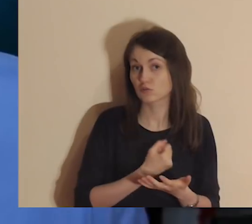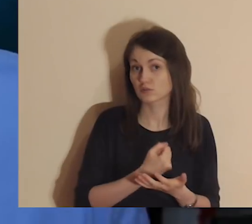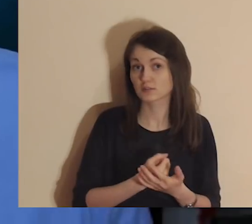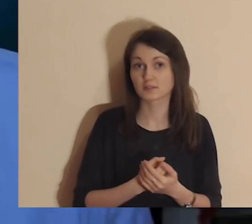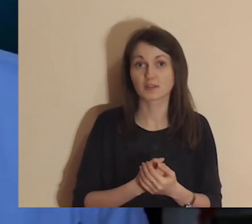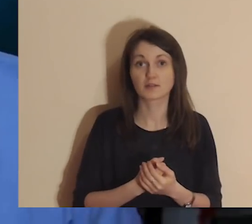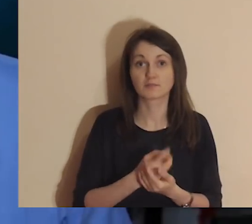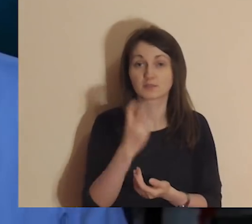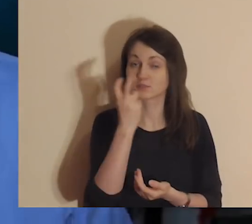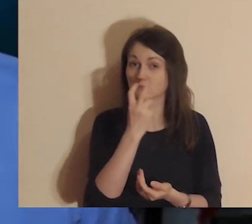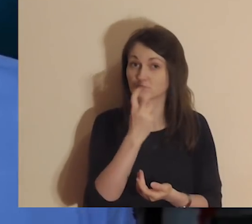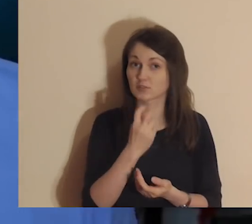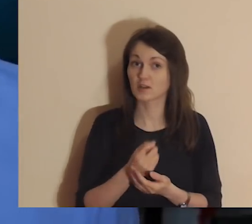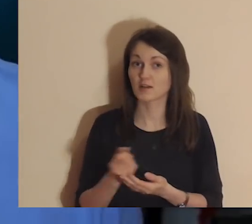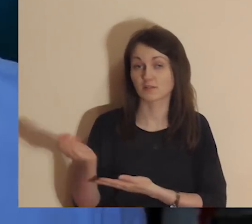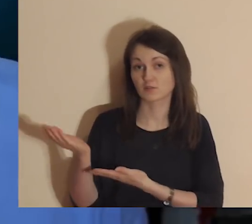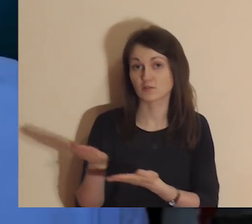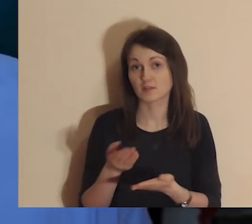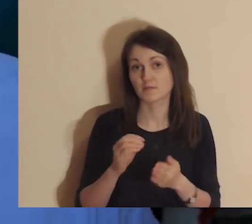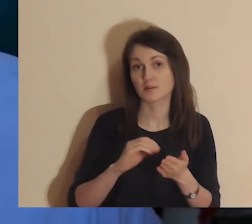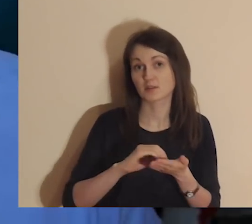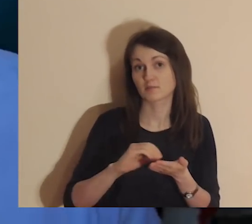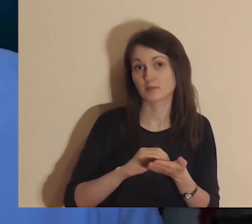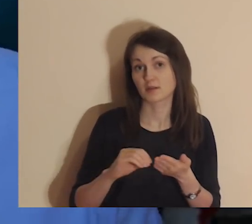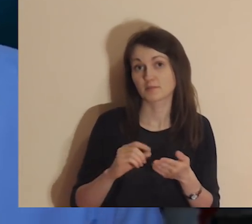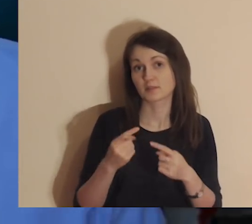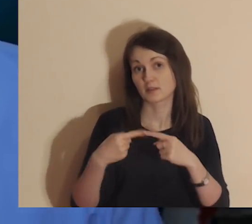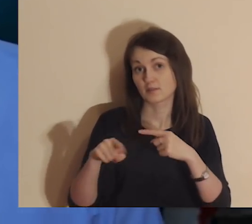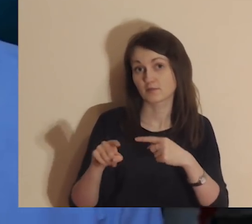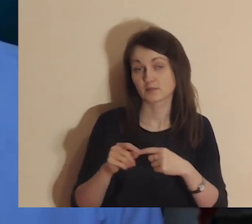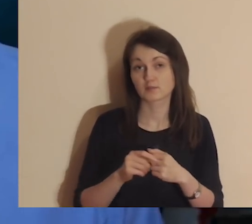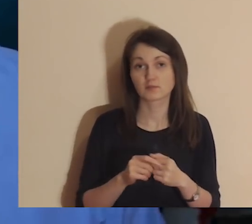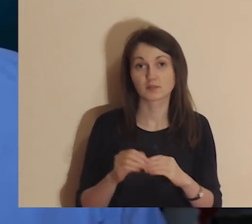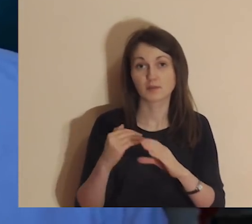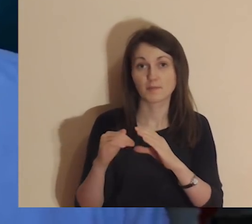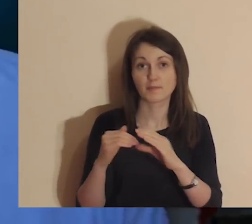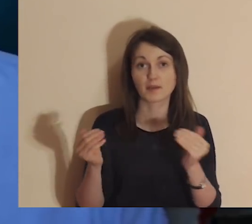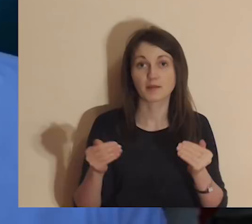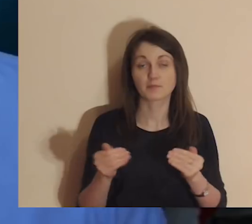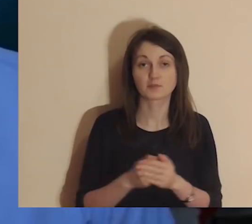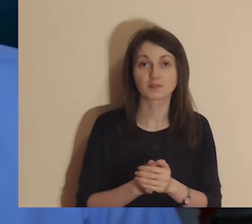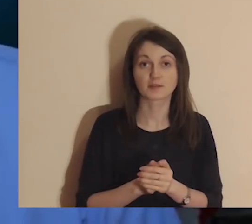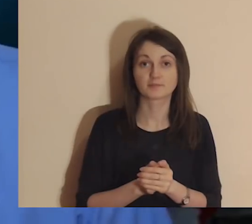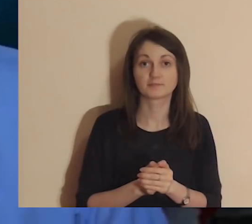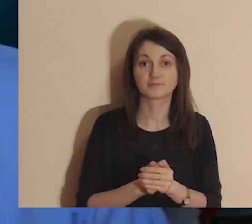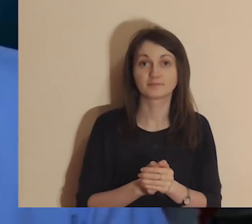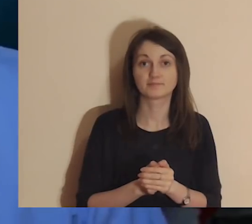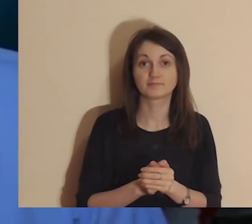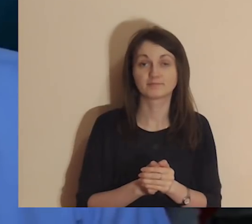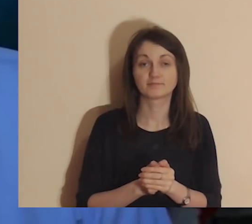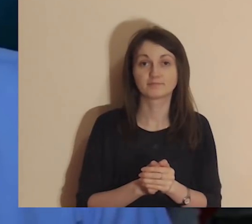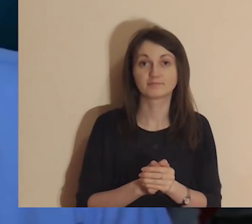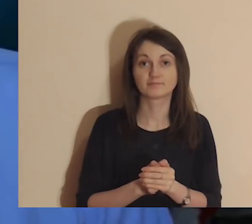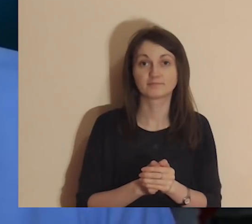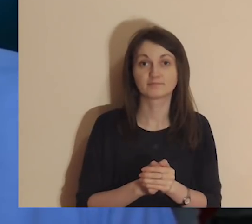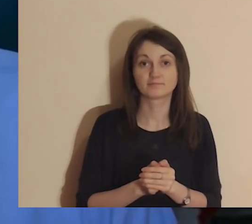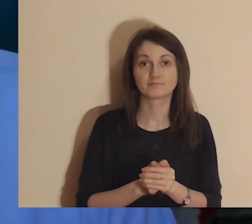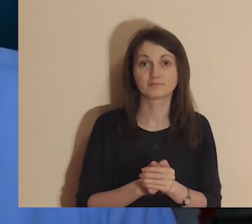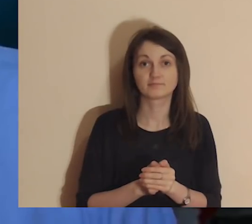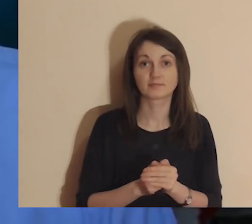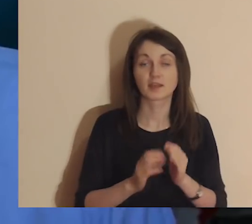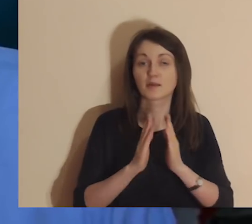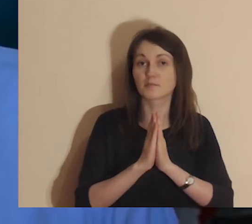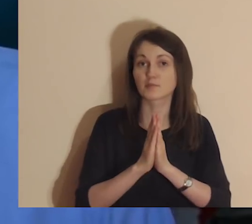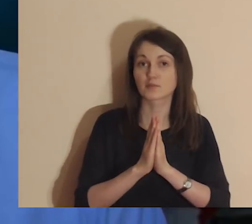jakiś pomysł na coś ciekawego, to zapraszam, żeby do nas pisać. I chyba tyle z dzisiejszego wieczoru, a nie, to jest ogłoszenie, które zawsze mi